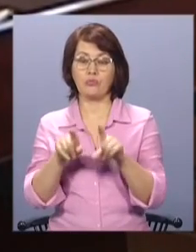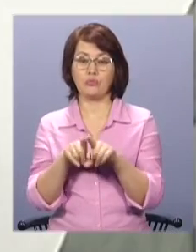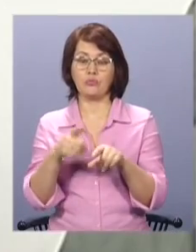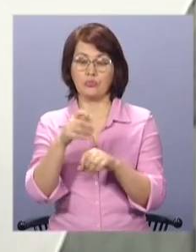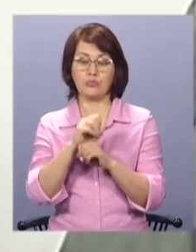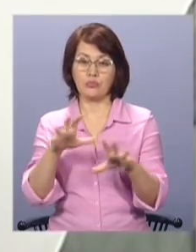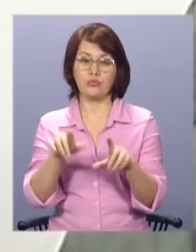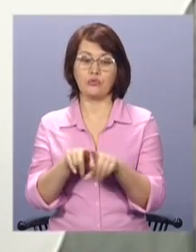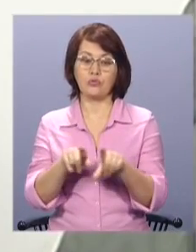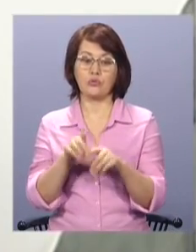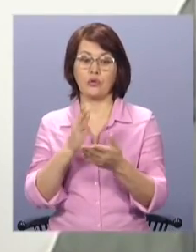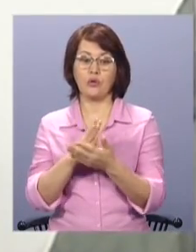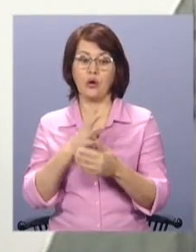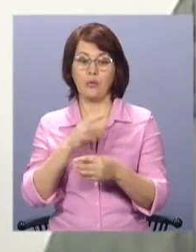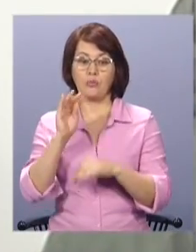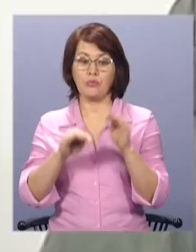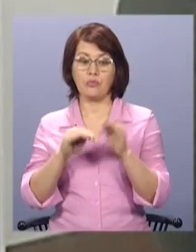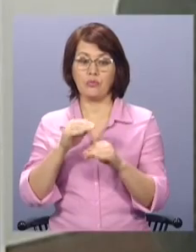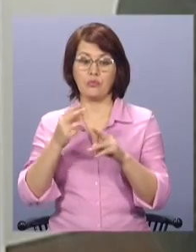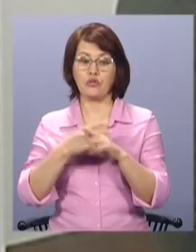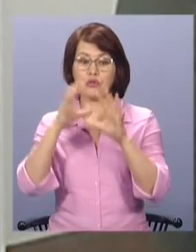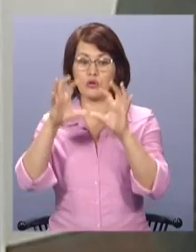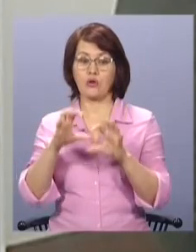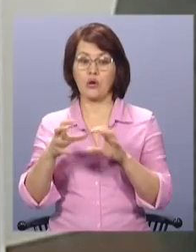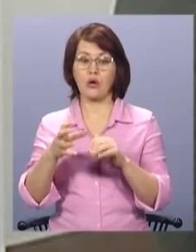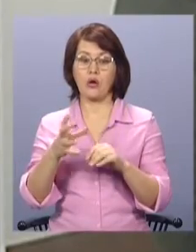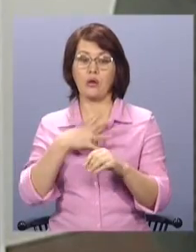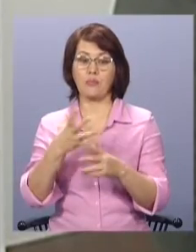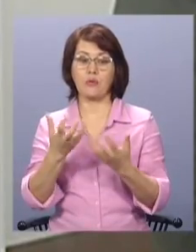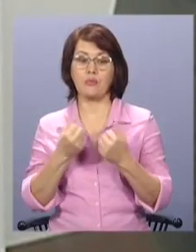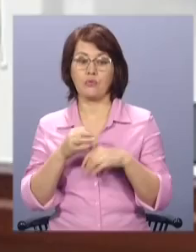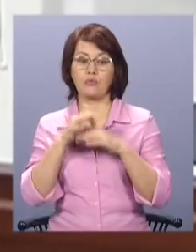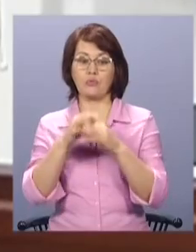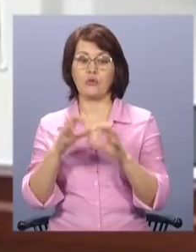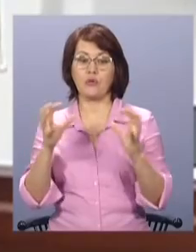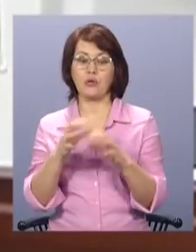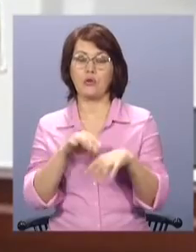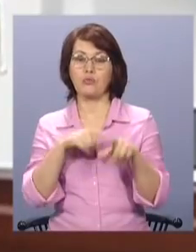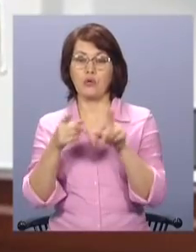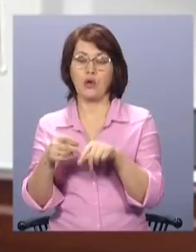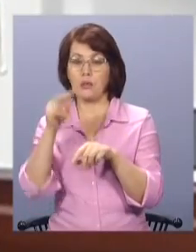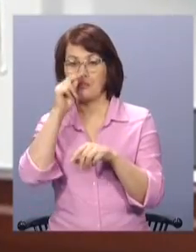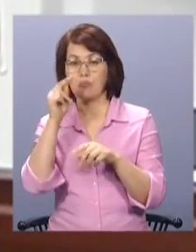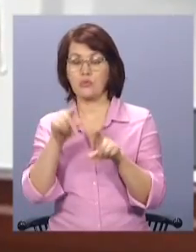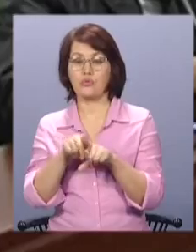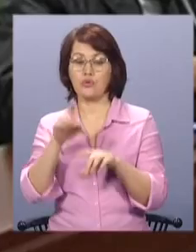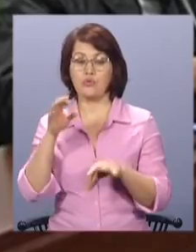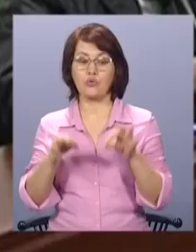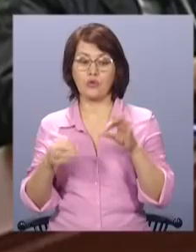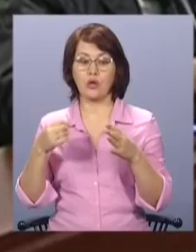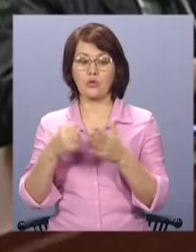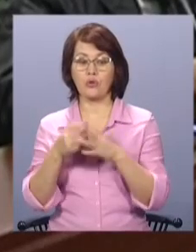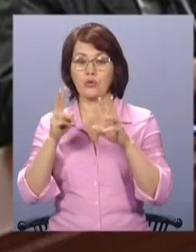және жарылыс құрылғыларын заңсыз емдену, беру, өткізу, сақтау, тасымалдау айыптарымен сотқа дейінгі